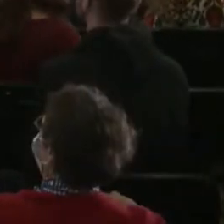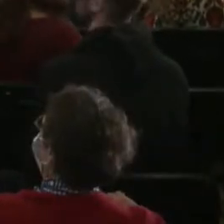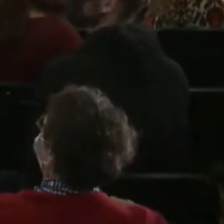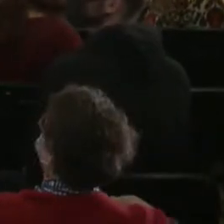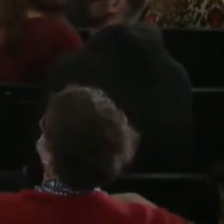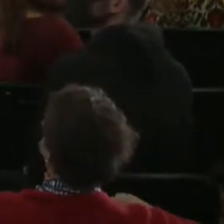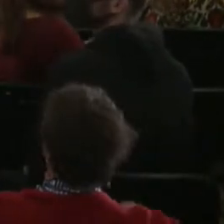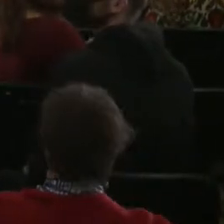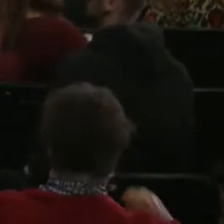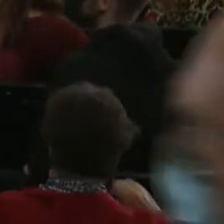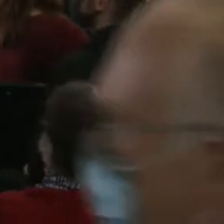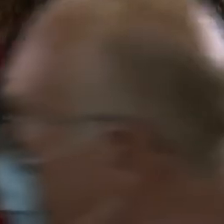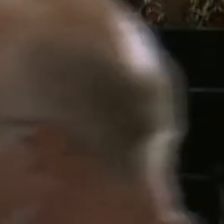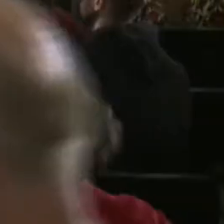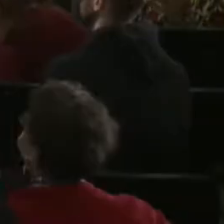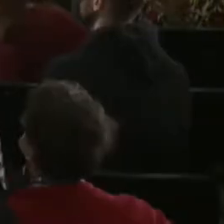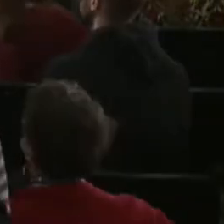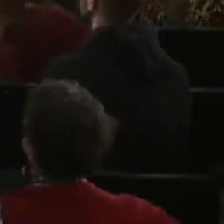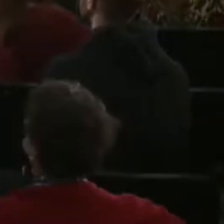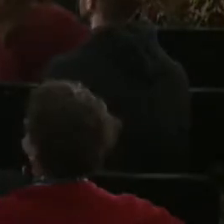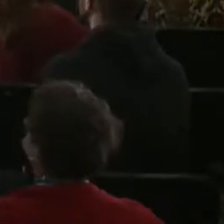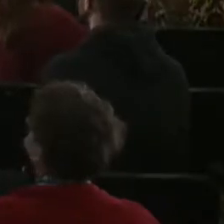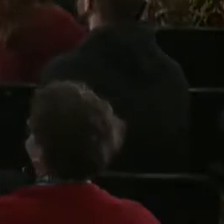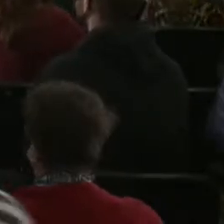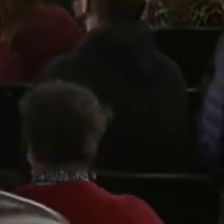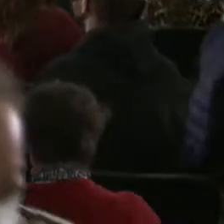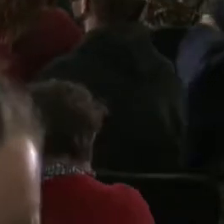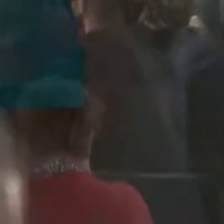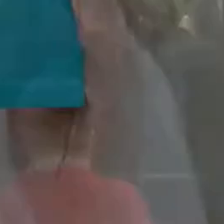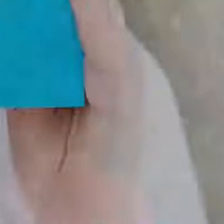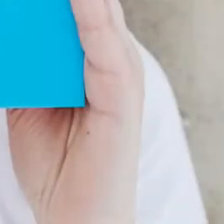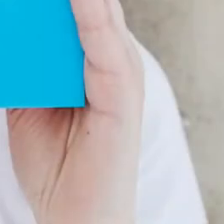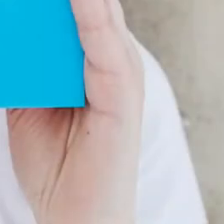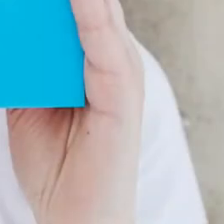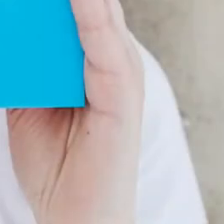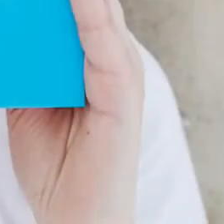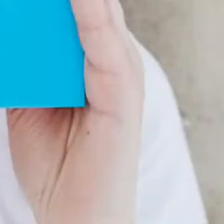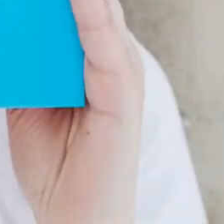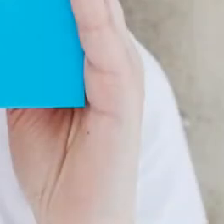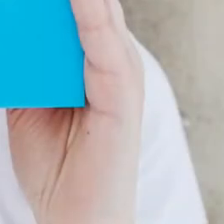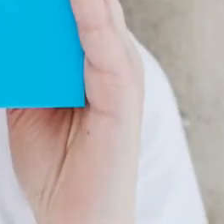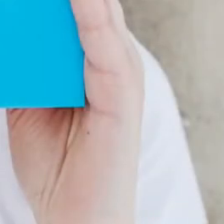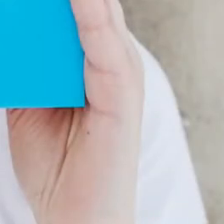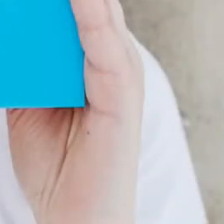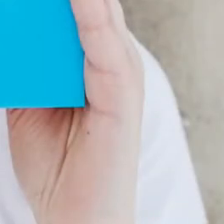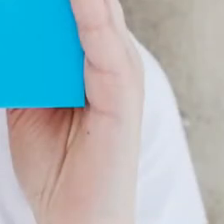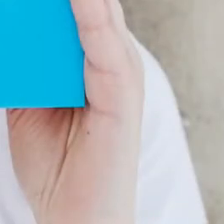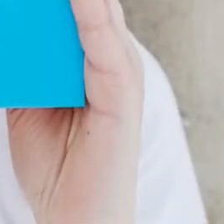Dziękuję. Niech pan nie podpisze, ale o to bym prosił. Ja bardzo chętnie podpiszę.